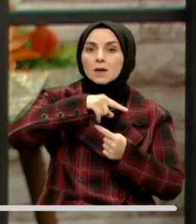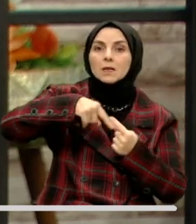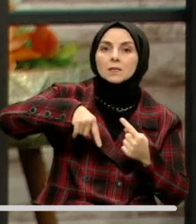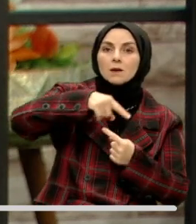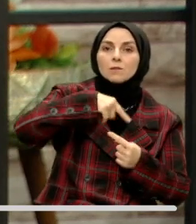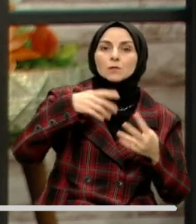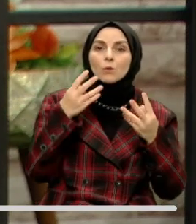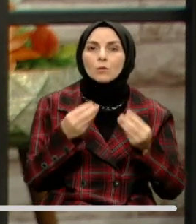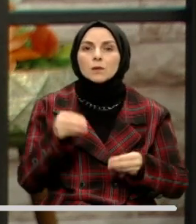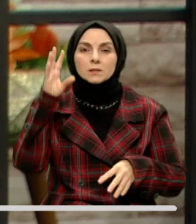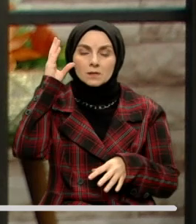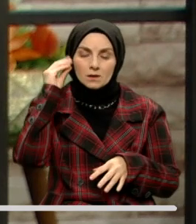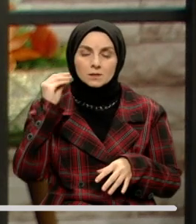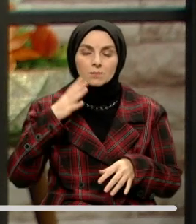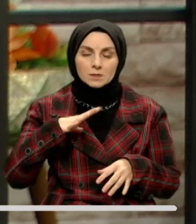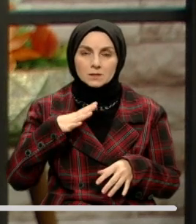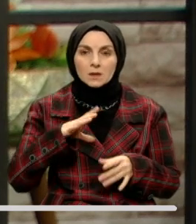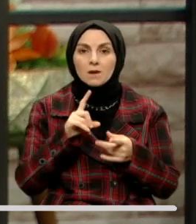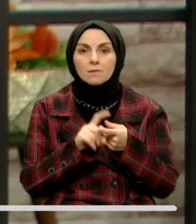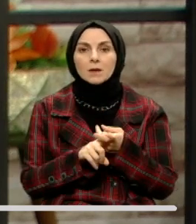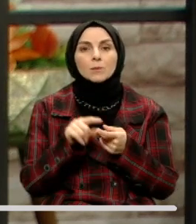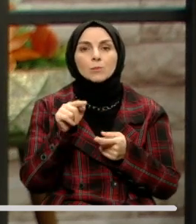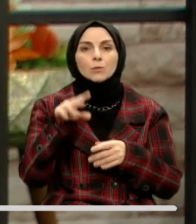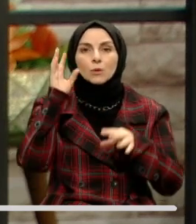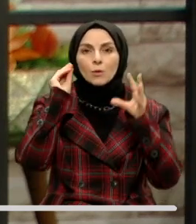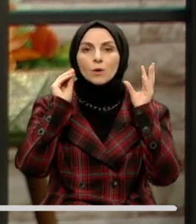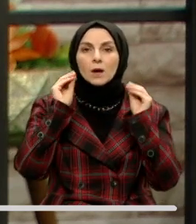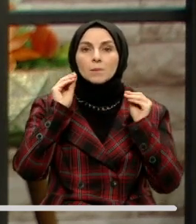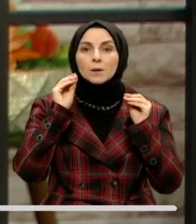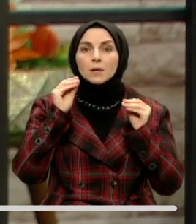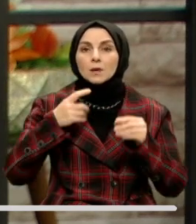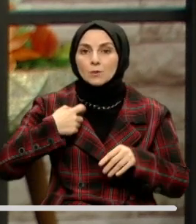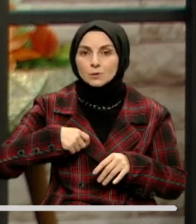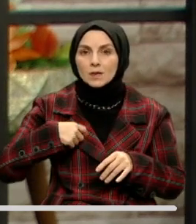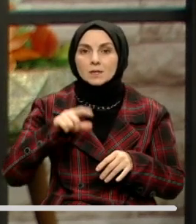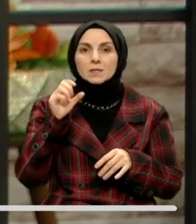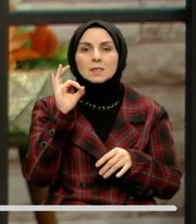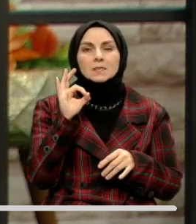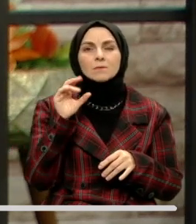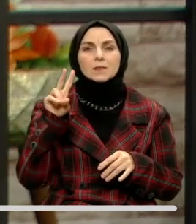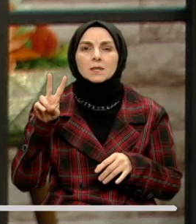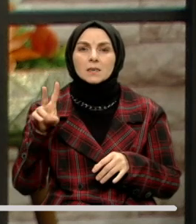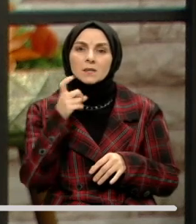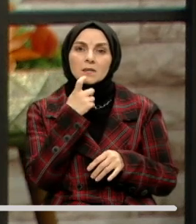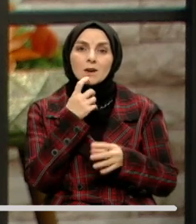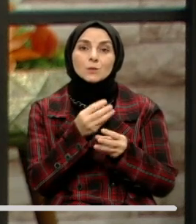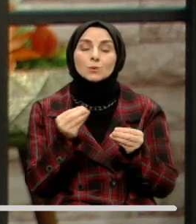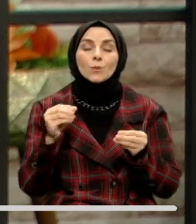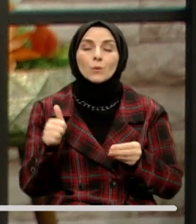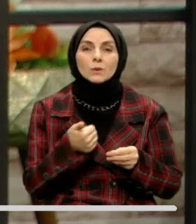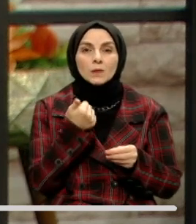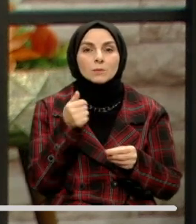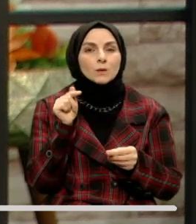etmek ister, anlamlandırmak ister. Ve bu öğrenme motivasyonunda özellikle 0-2 yaş da çok önemli. O temel güven duygusunu